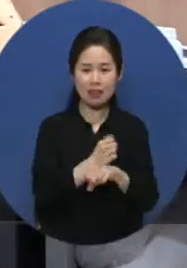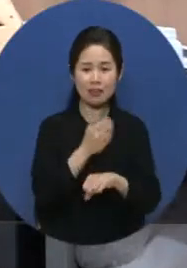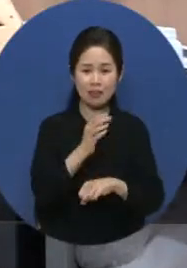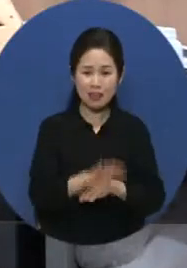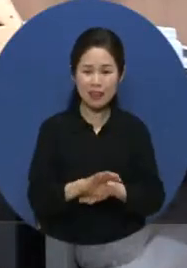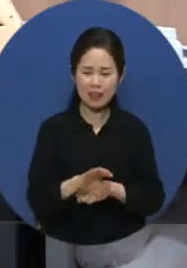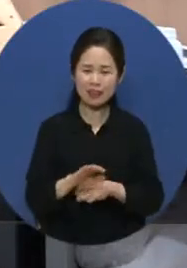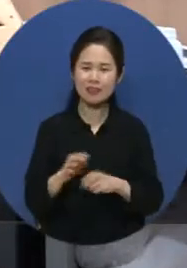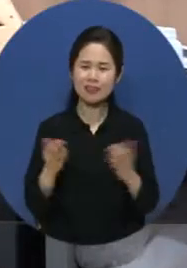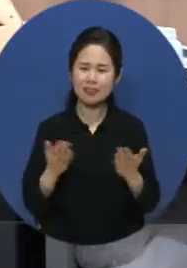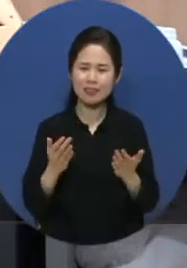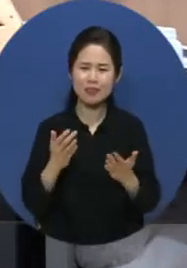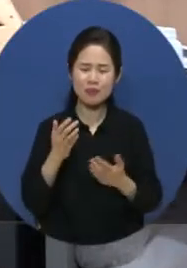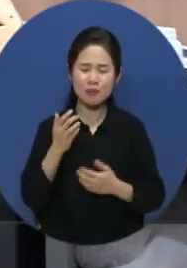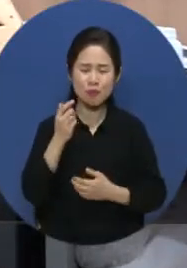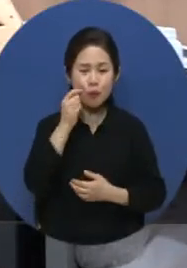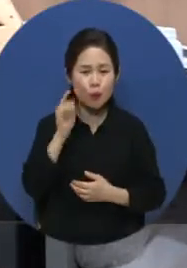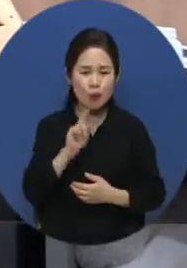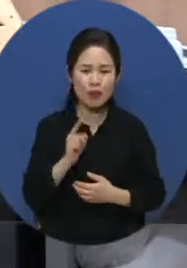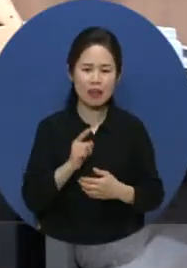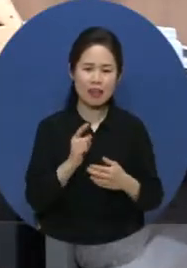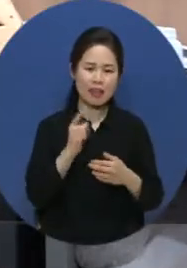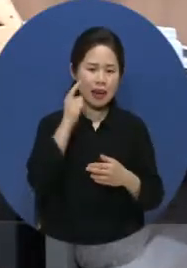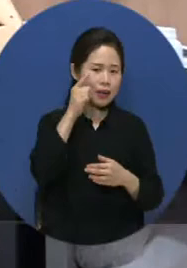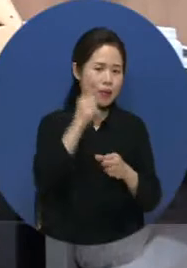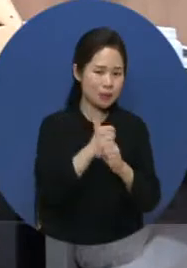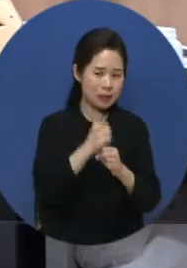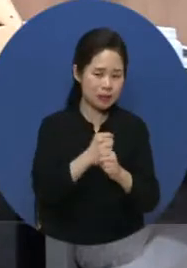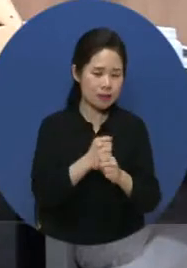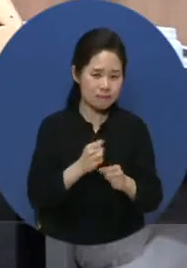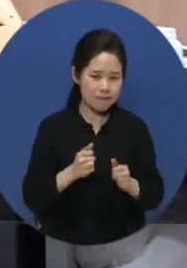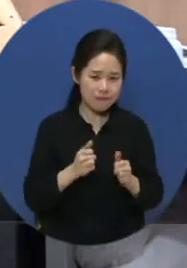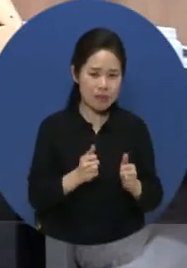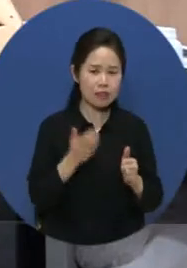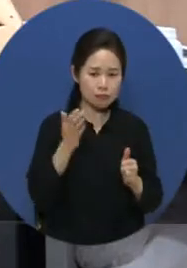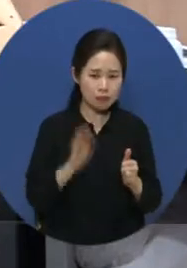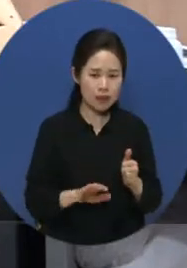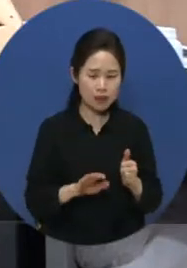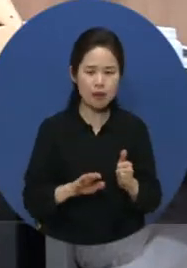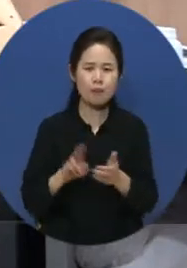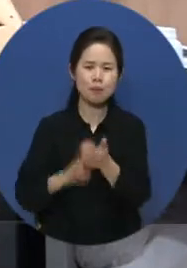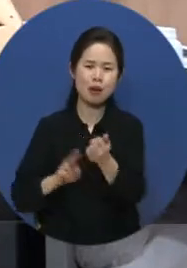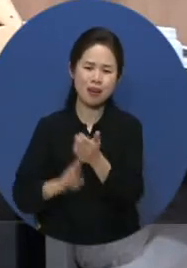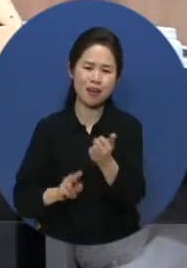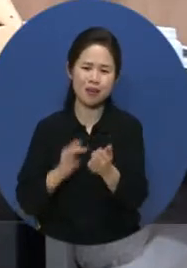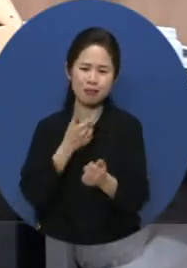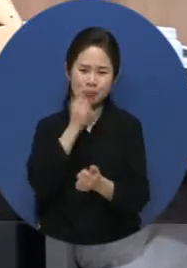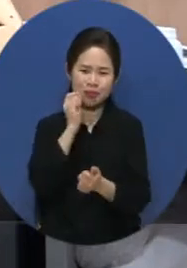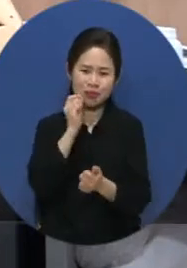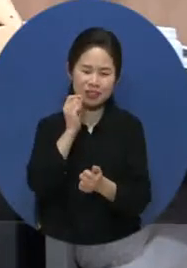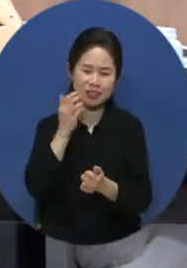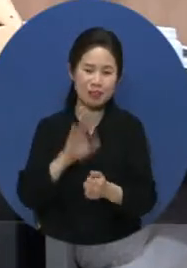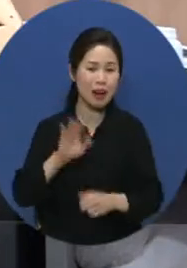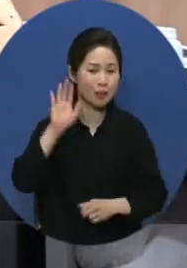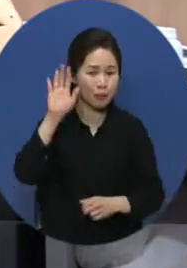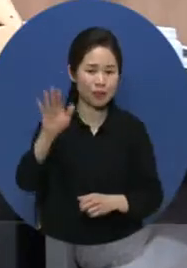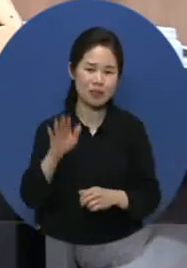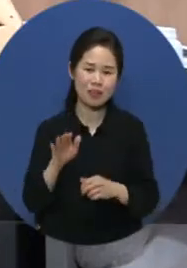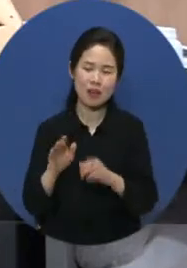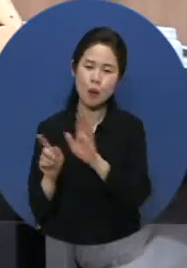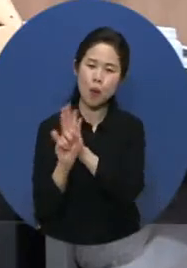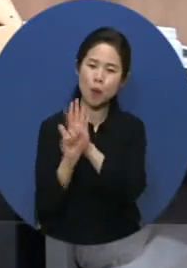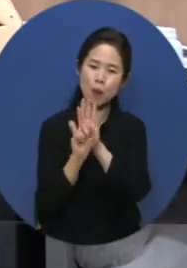열심히 했는데 그거를 잘 판매를 할 인력도 없었고 개발에만 집중을 했었으니까, 앞으로는 어쨌든 간에 마케팅도 열심히 할